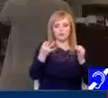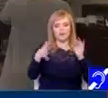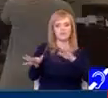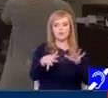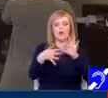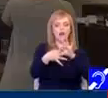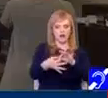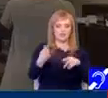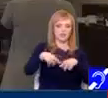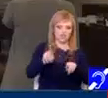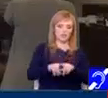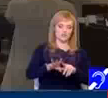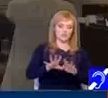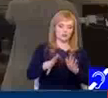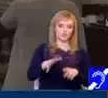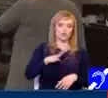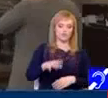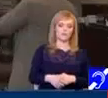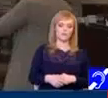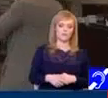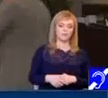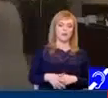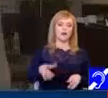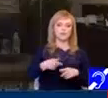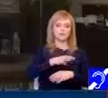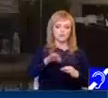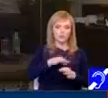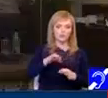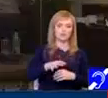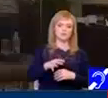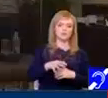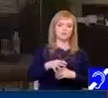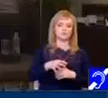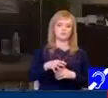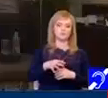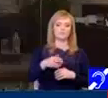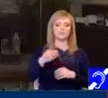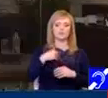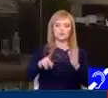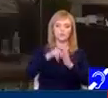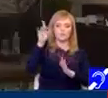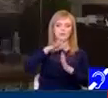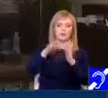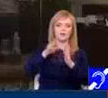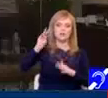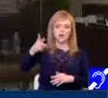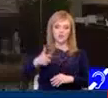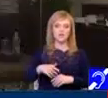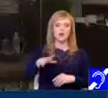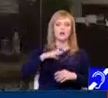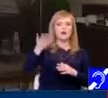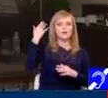atât de dedicați acestei cauze și nu doar cu acest proiect, ci și cu proiectul Serile Filmului Românesc, inițiat tot la Iași în urmă cu mai bine de 8